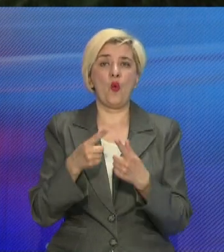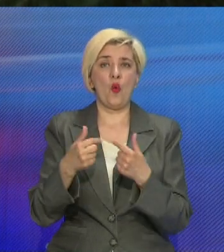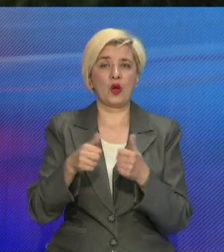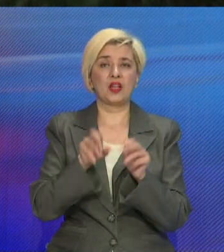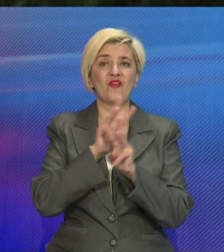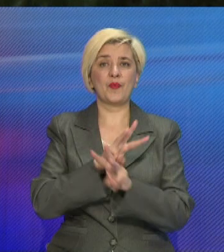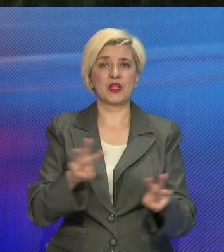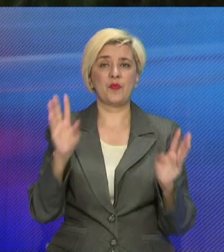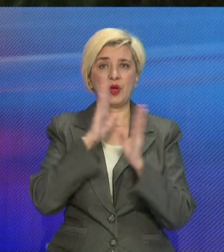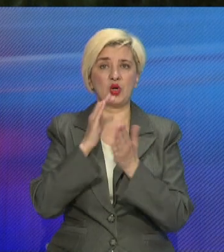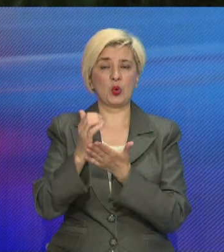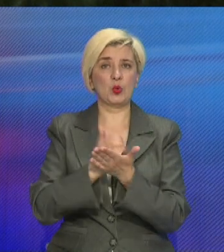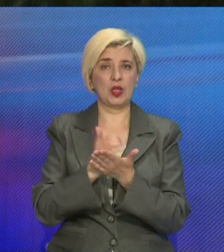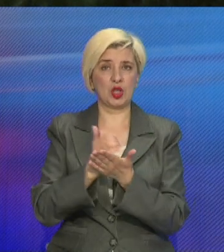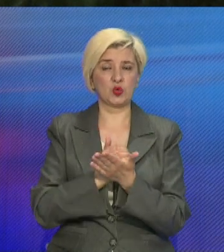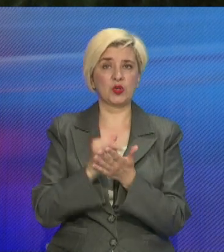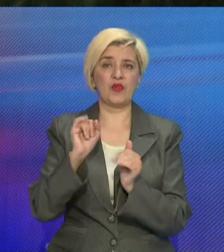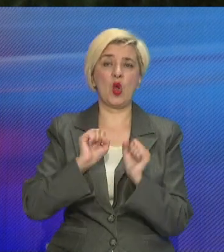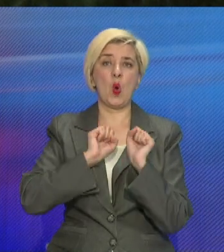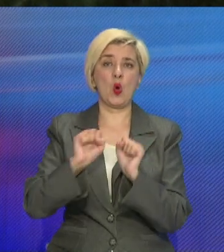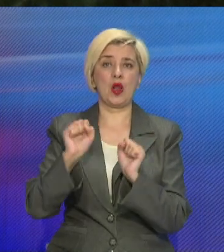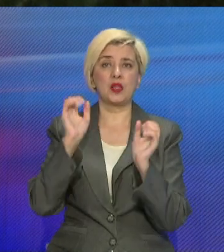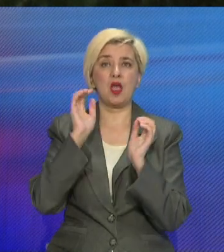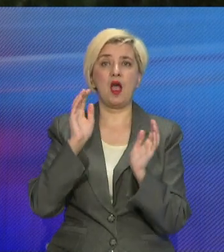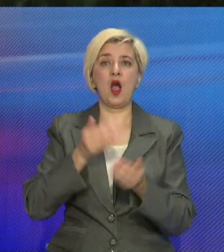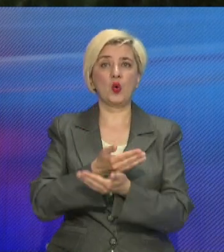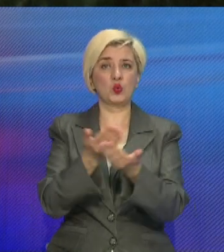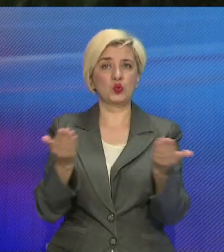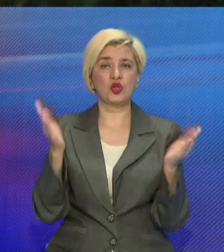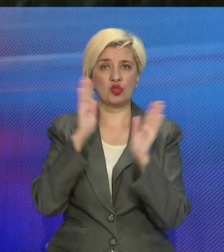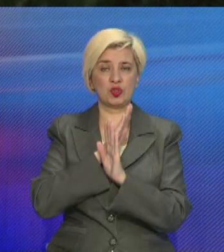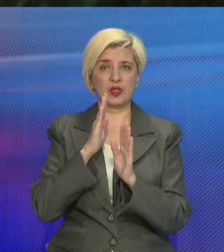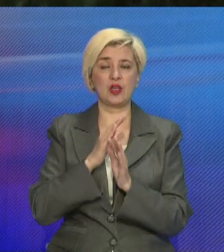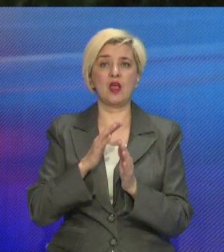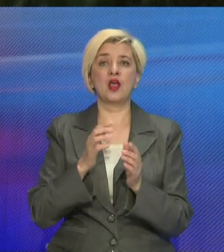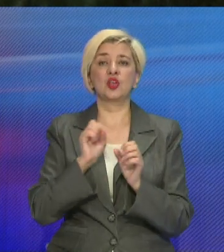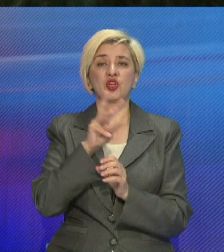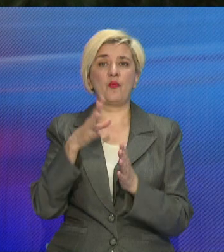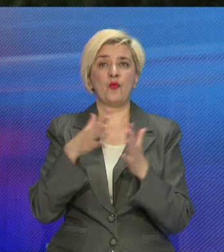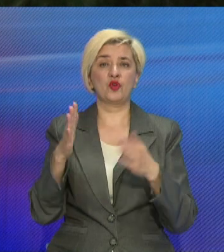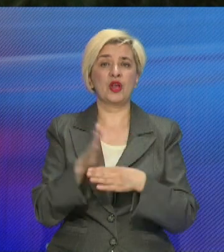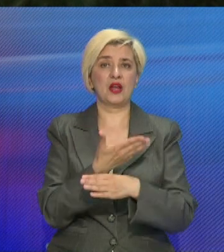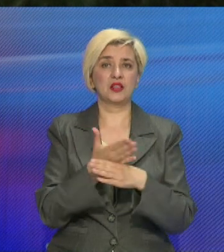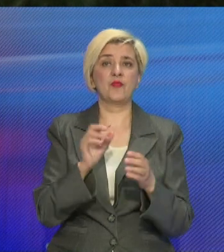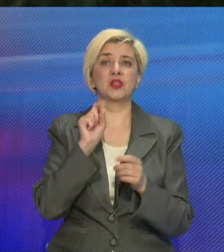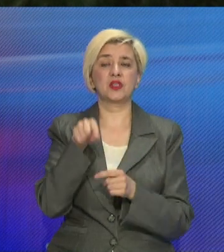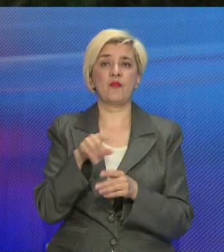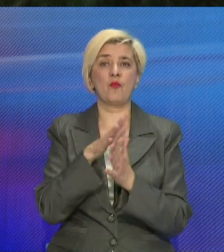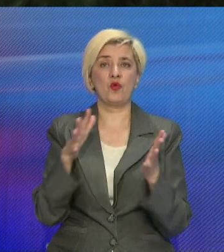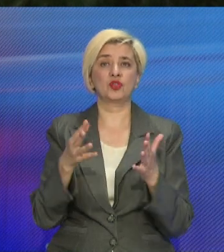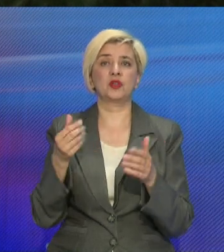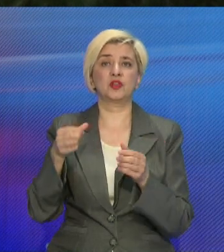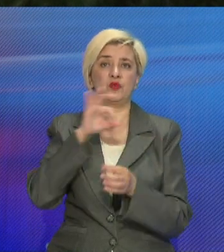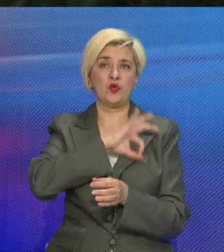охраны окружающей среды, потому что чем больше мы разделим, тем больше мусора мы вовлечем в повторный оборот, а это основная